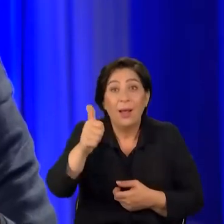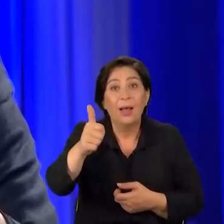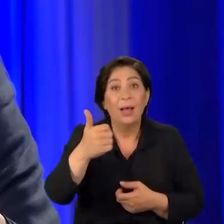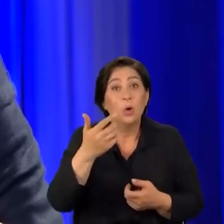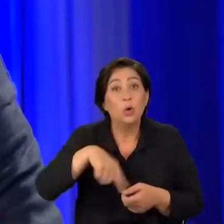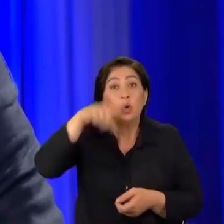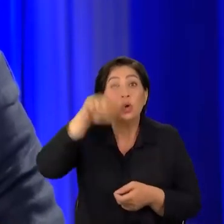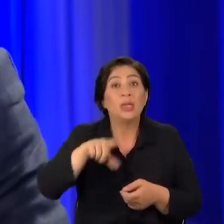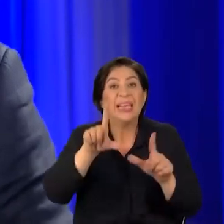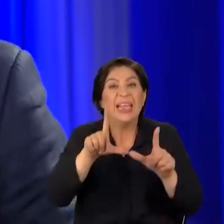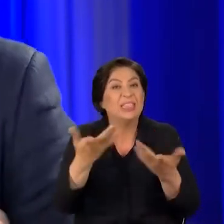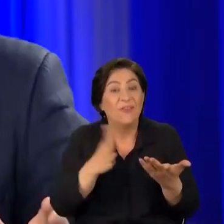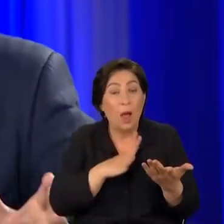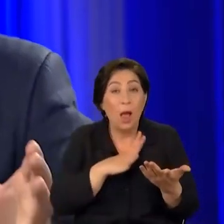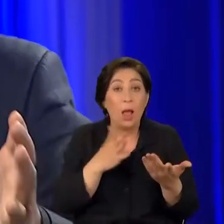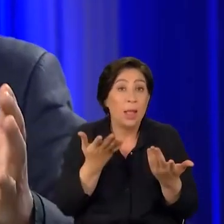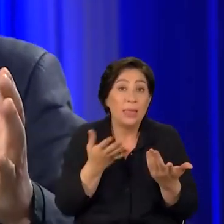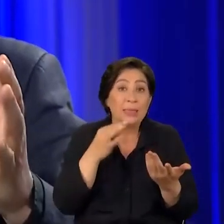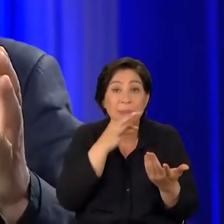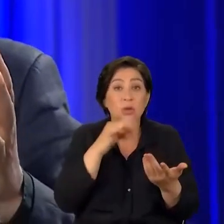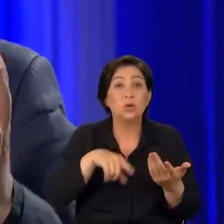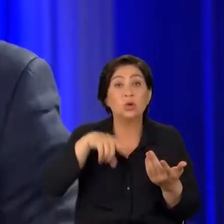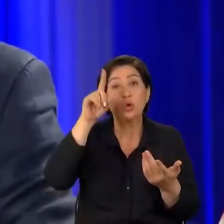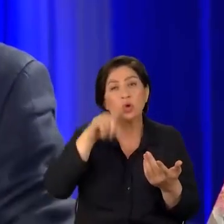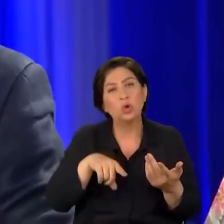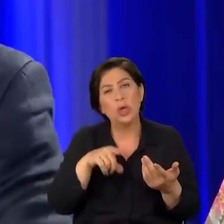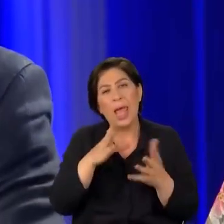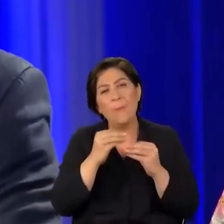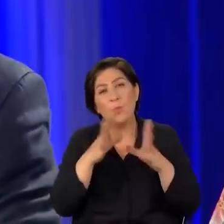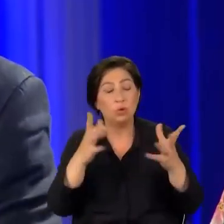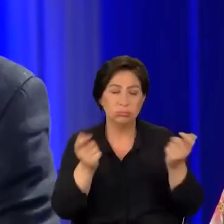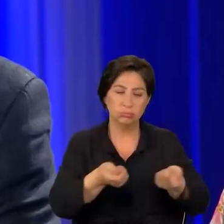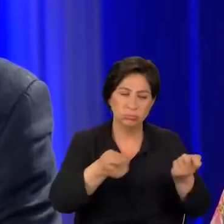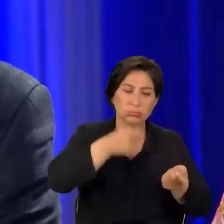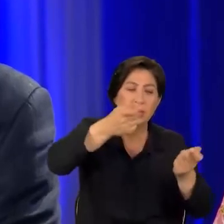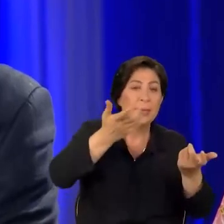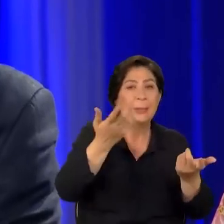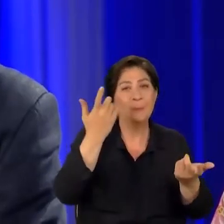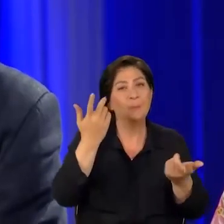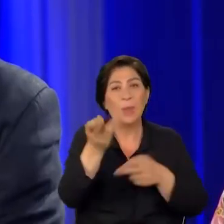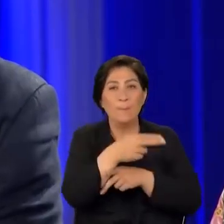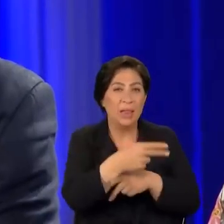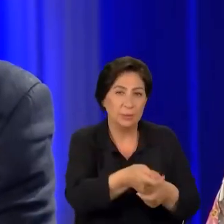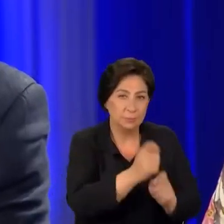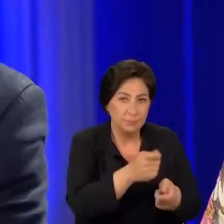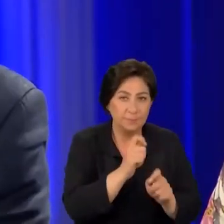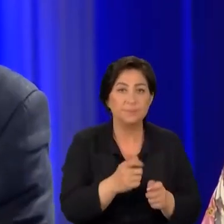Günlük ihtiyacını karşılayabilmek için neredeyse gününün en büyük kısmını ona ayırıyordu. İşte balık